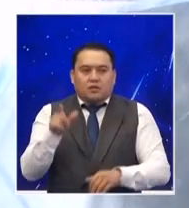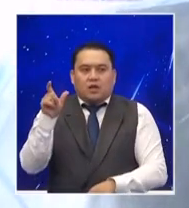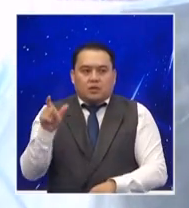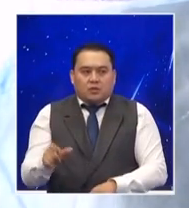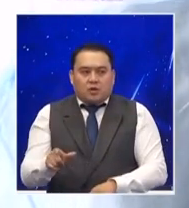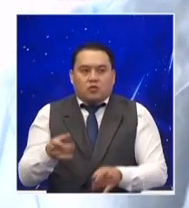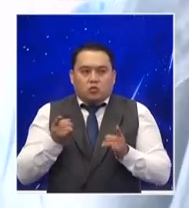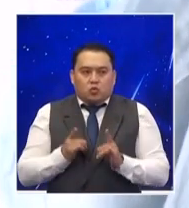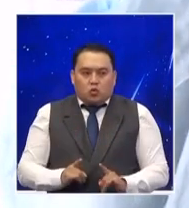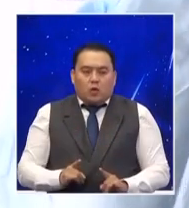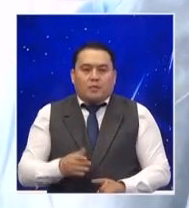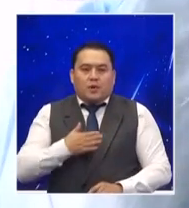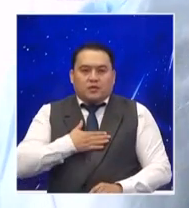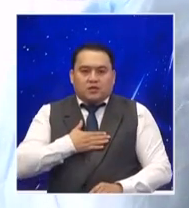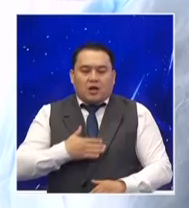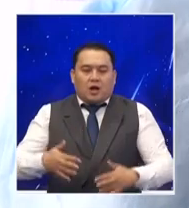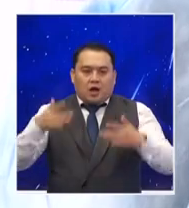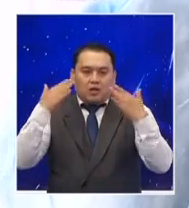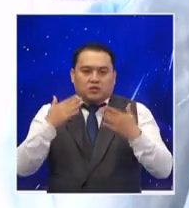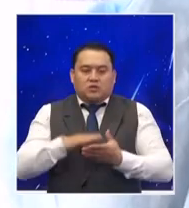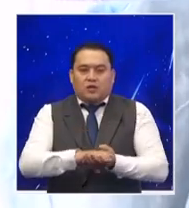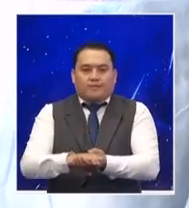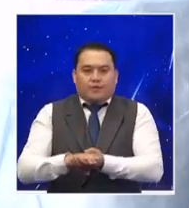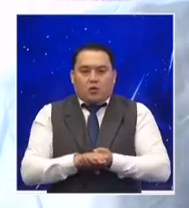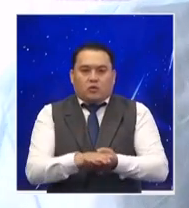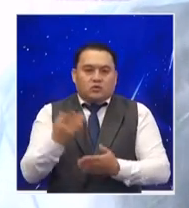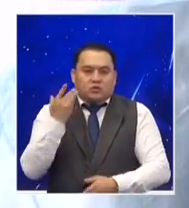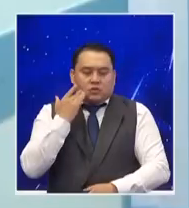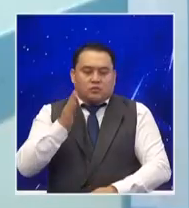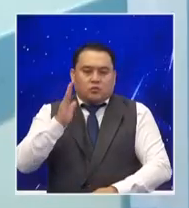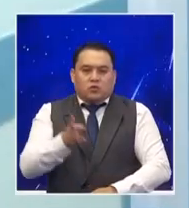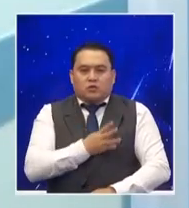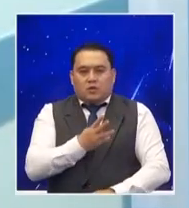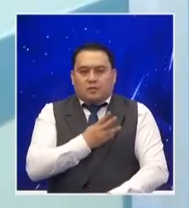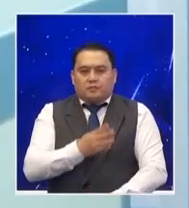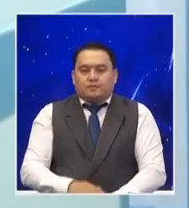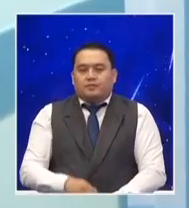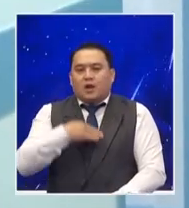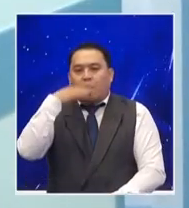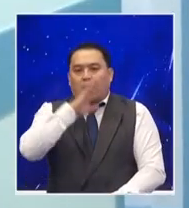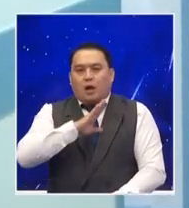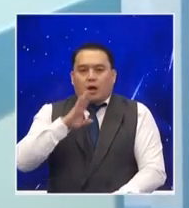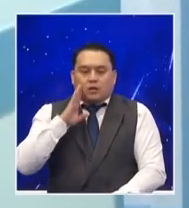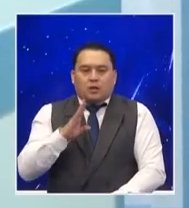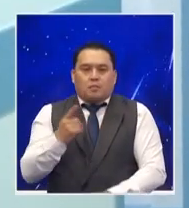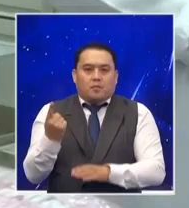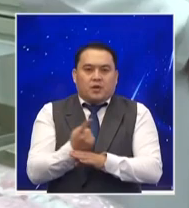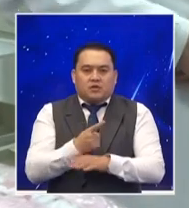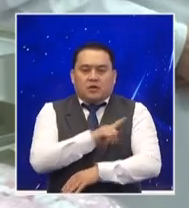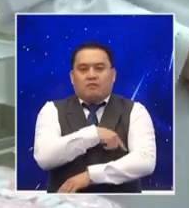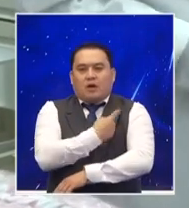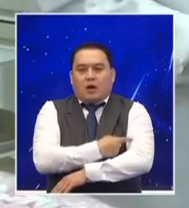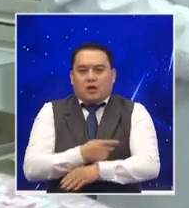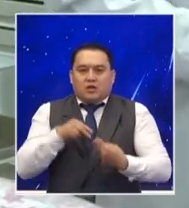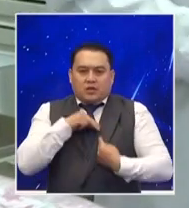Мына дүниеге келген балалардың аспаны ашық болсын, бейбіт заман болсын, тыныштық болсын. Ана мен баланың өмірін бірінші қоятын ақ